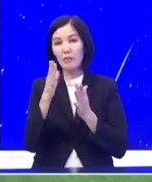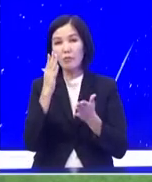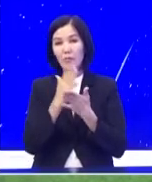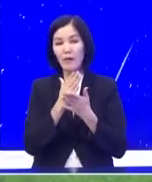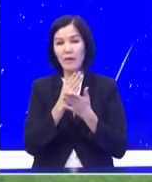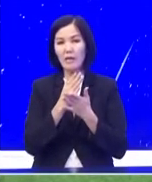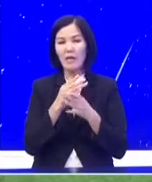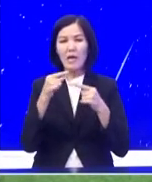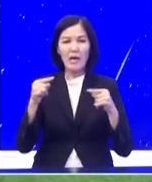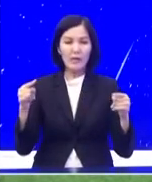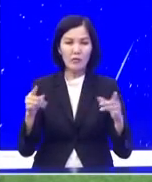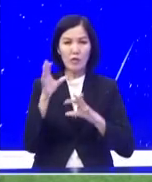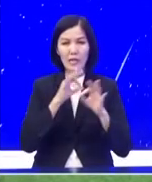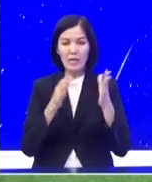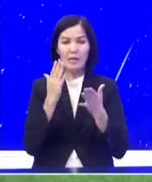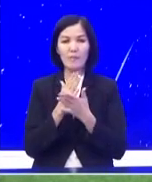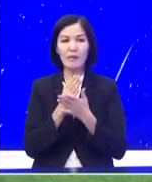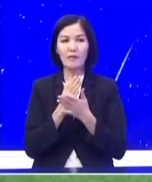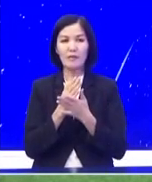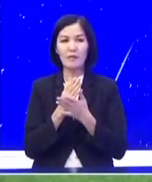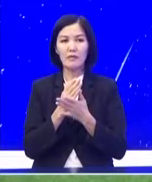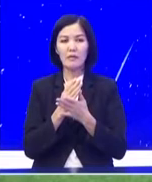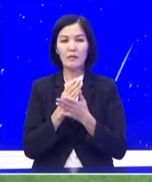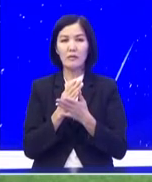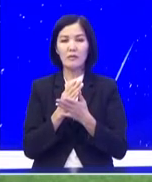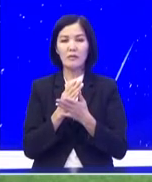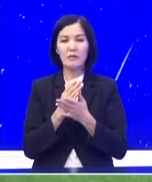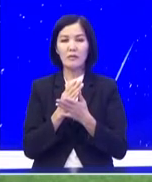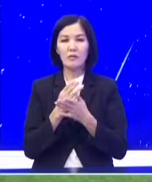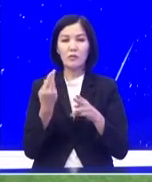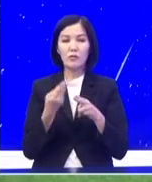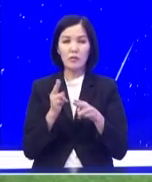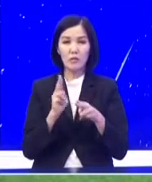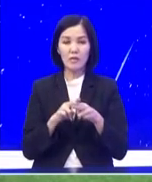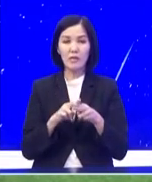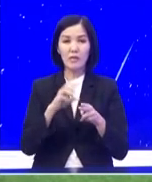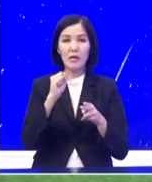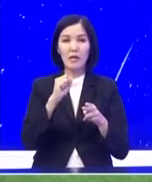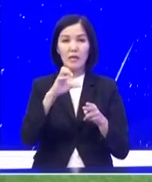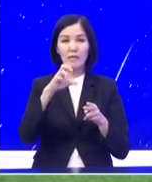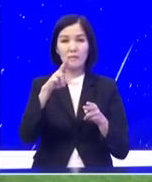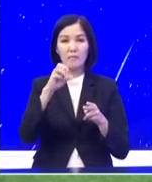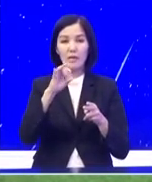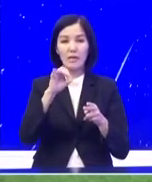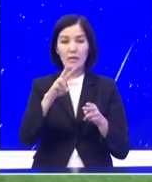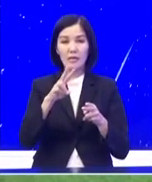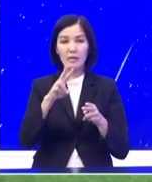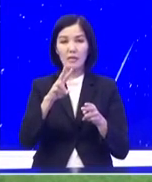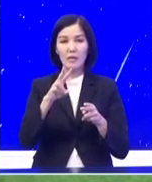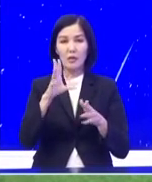Тайлол, тайлинол, антигриппин көп ондай дәрілер. Сол секілді аспирин құрамында бар дәрілер де